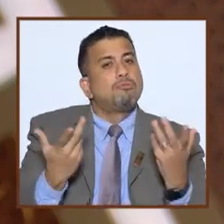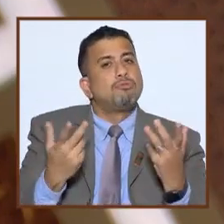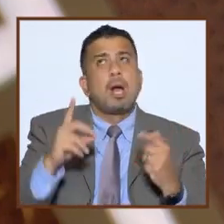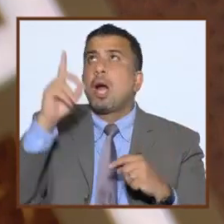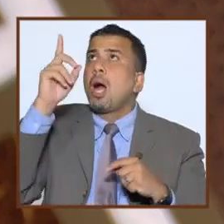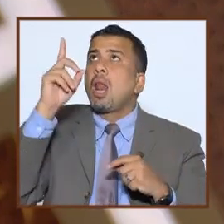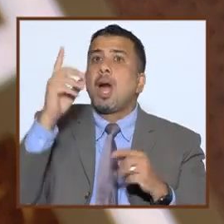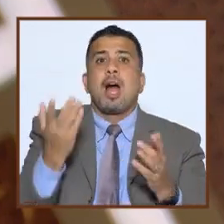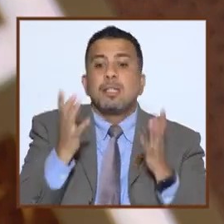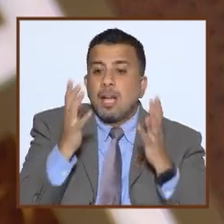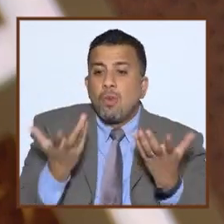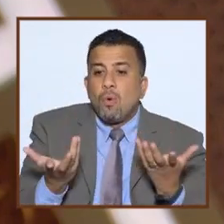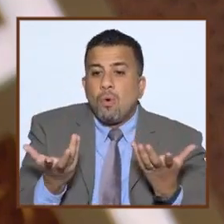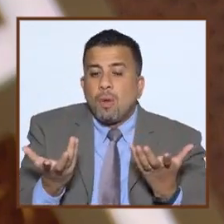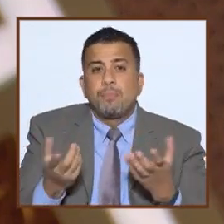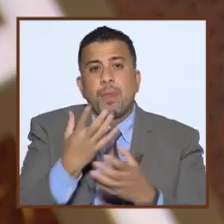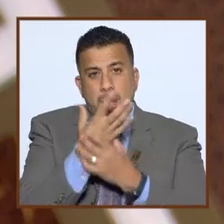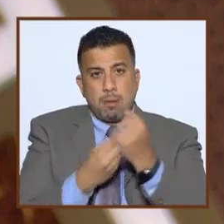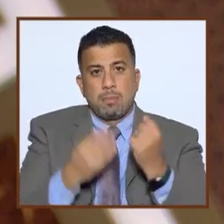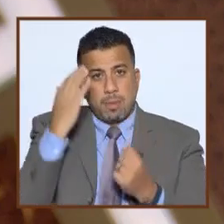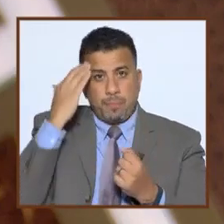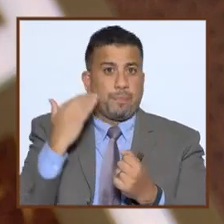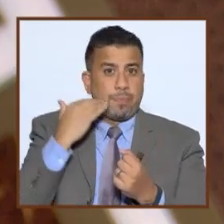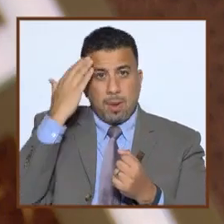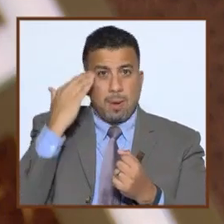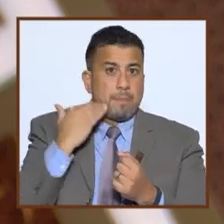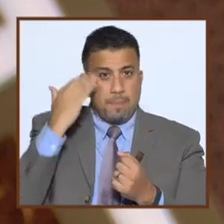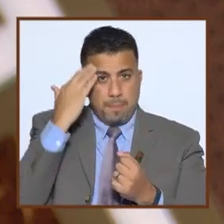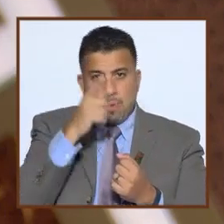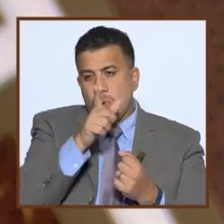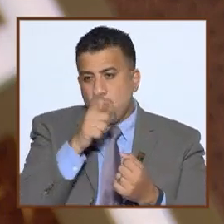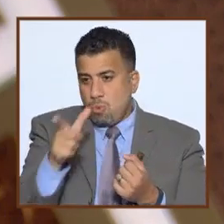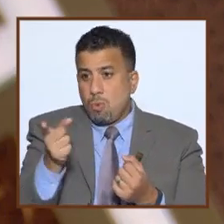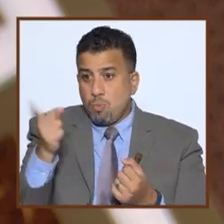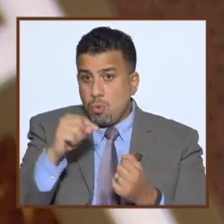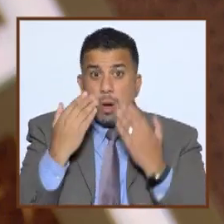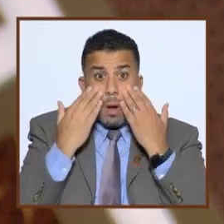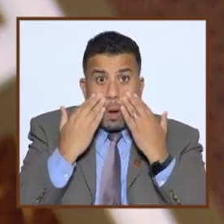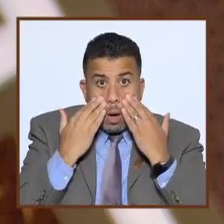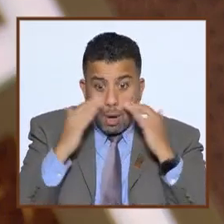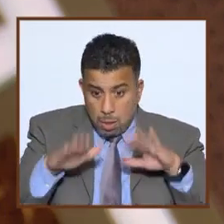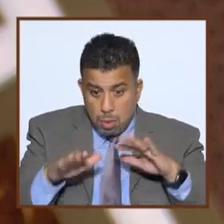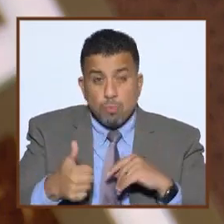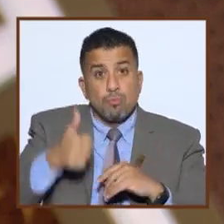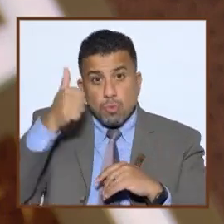المفلس ان اسال بنتك الان هي تضمن تعيش الى بكره